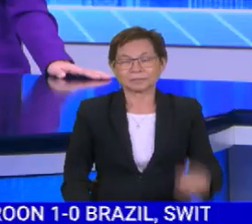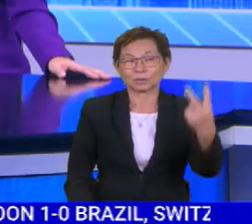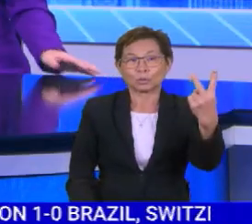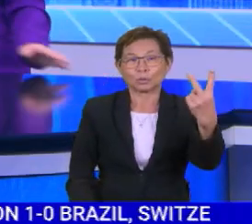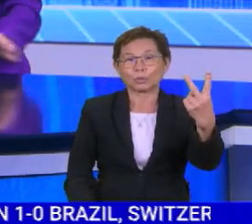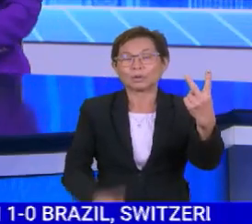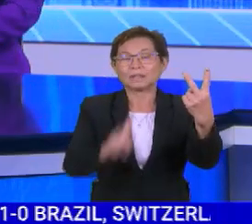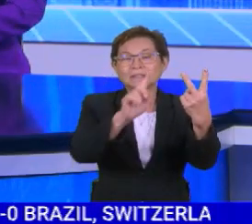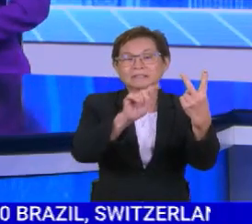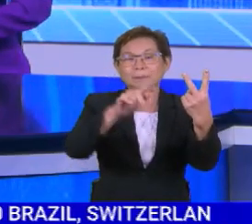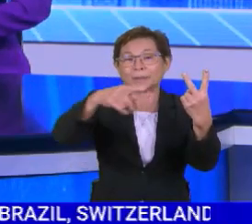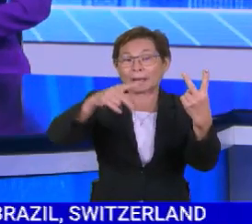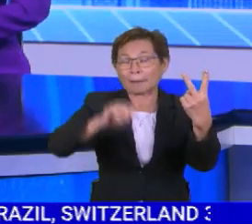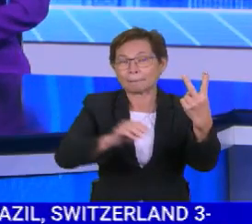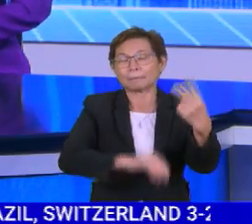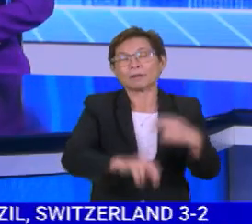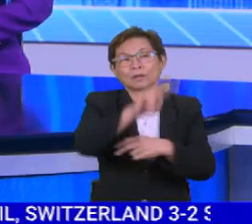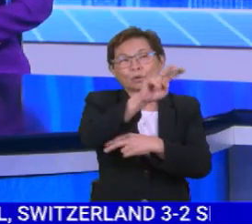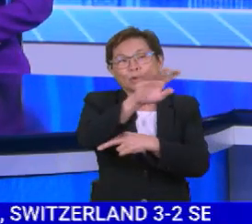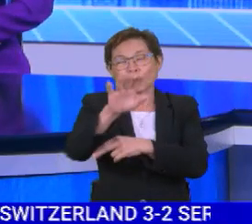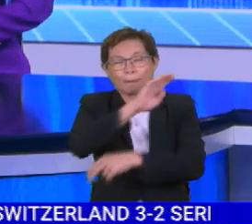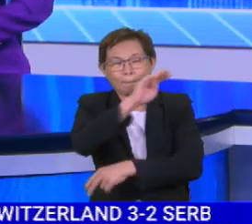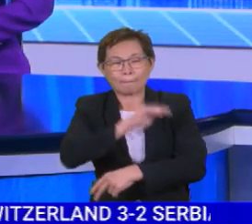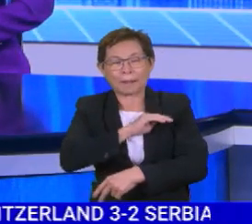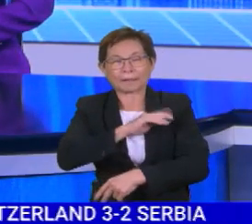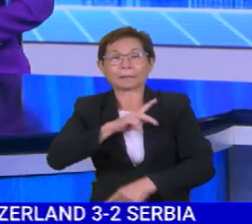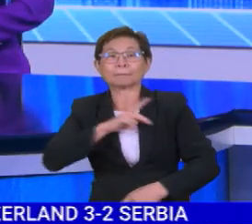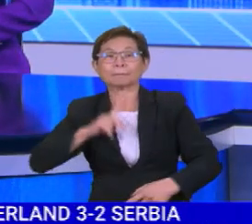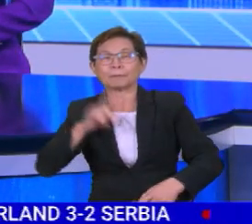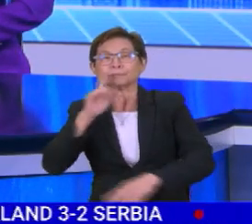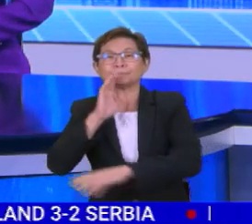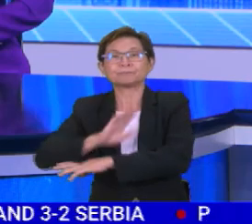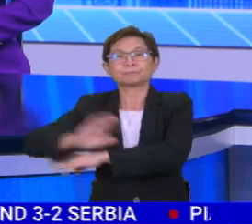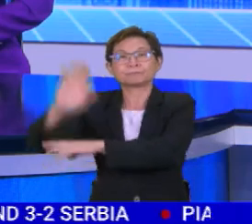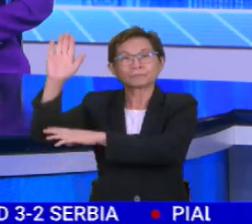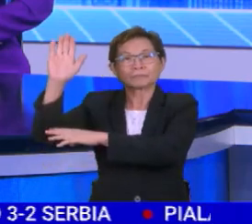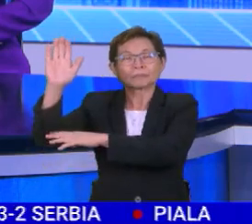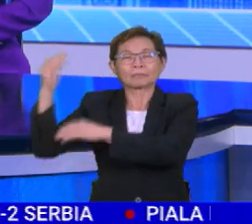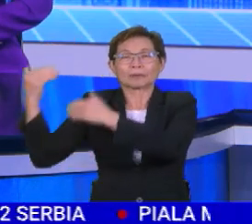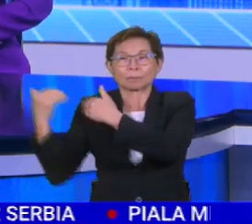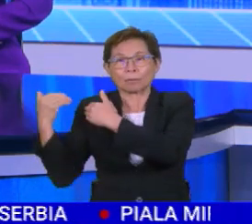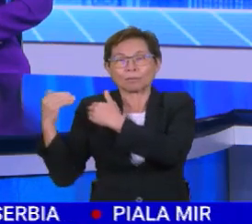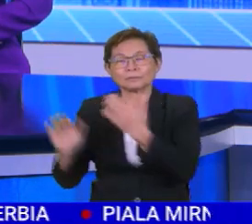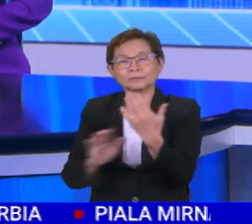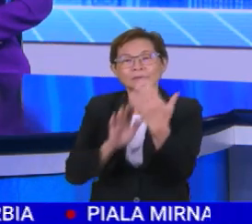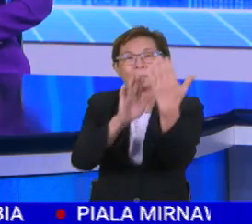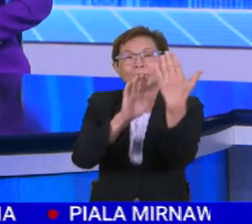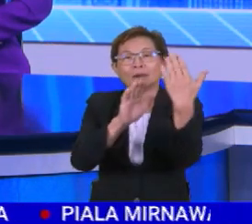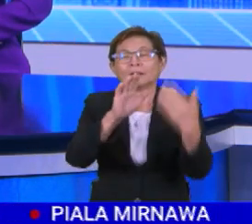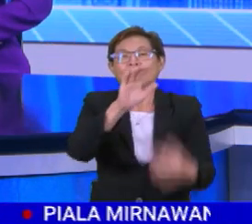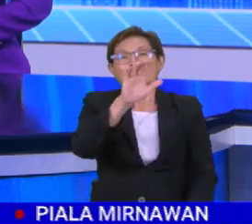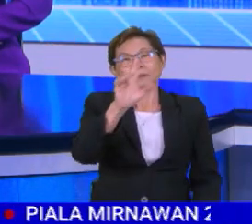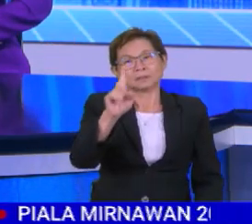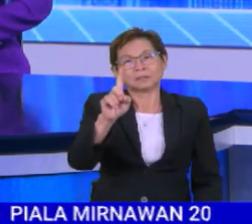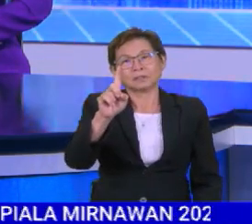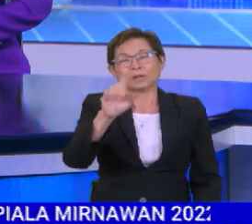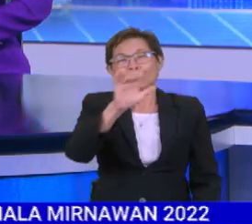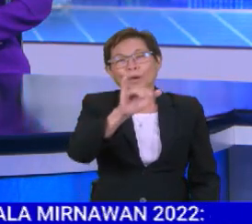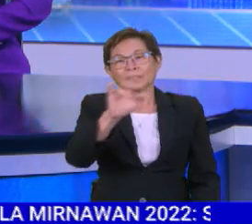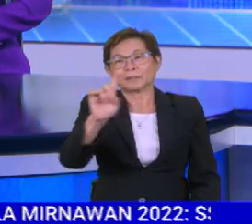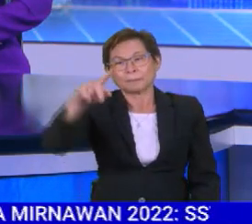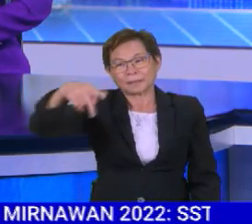Dua timbalan Perdana Menteri dan 25 Menteri Kabinet mengangkat sumpah jawatan di hadapan Yang di-Pertuan Agong Al-Sultan